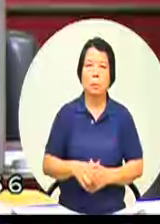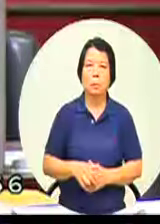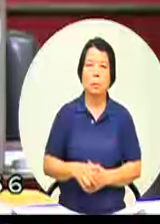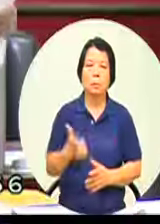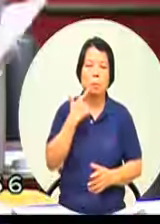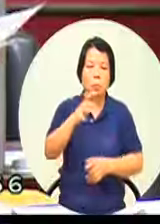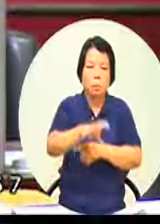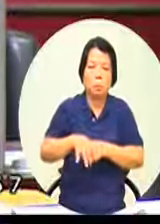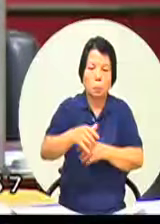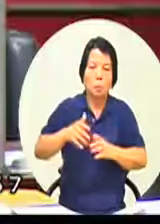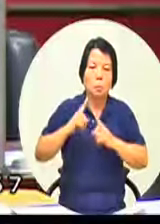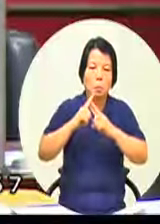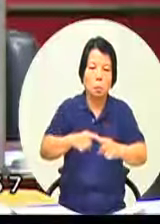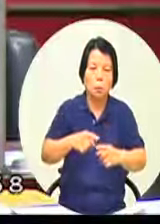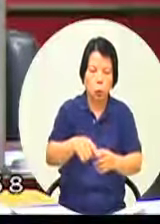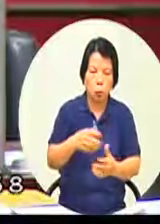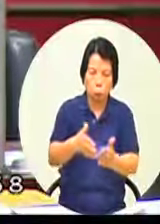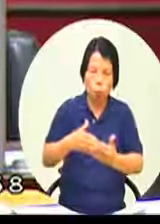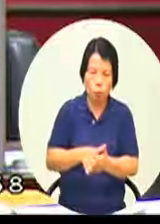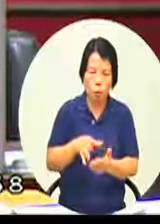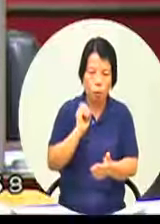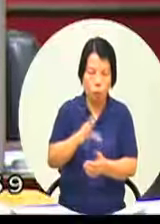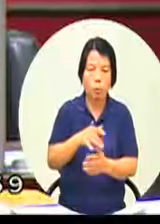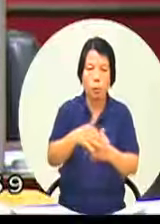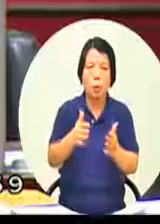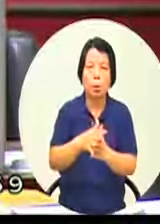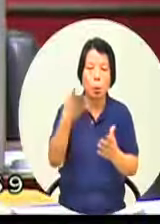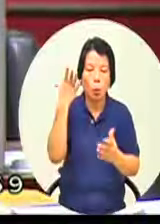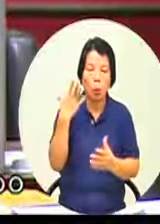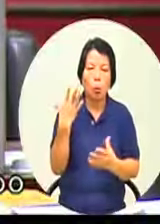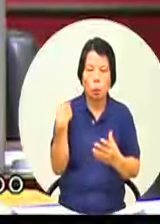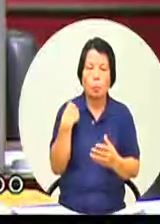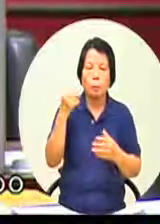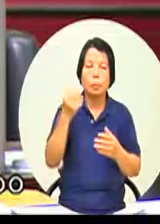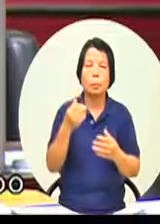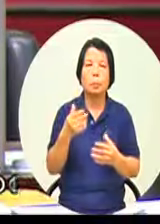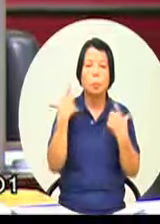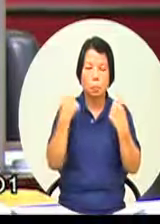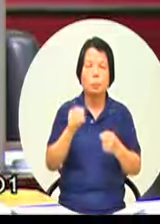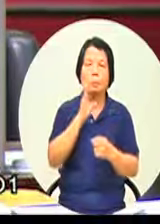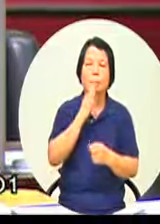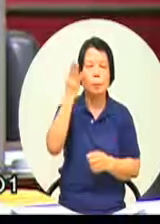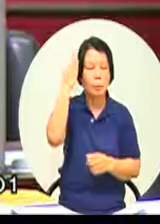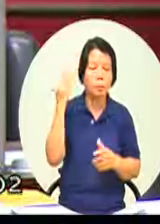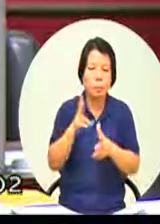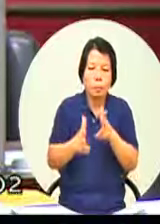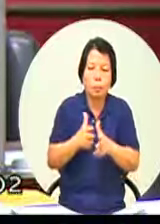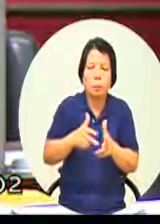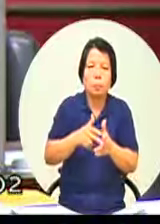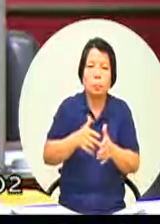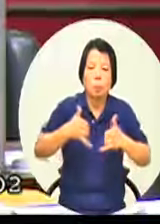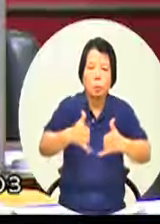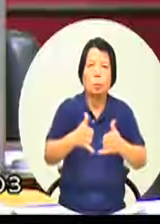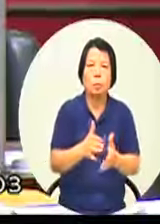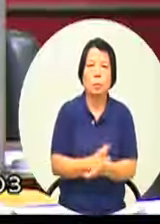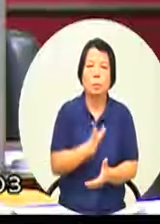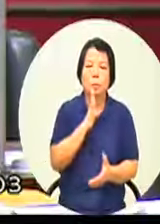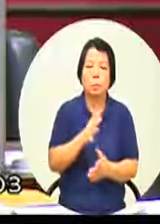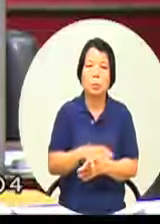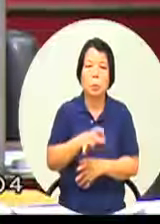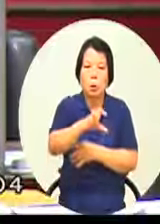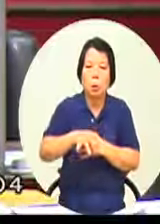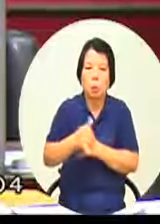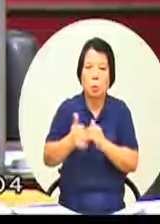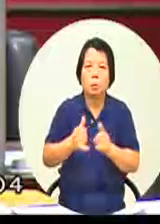邀请市长到现场去看一下，证明说这个原来是不是柏油。好，我们说那个什么柏油是农民无